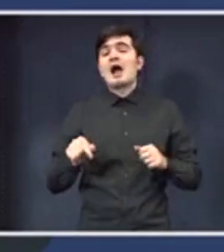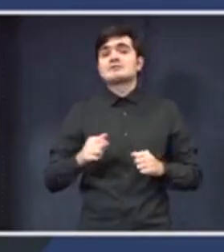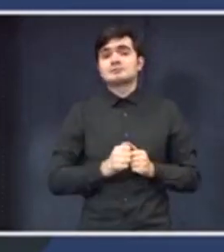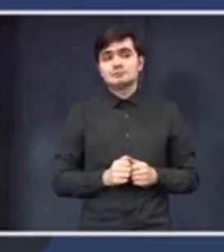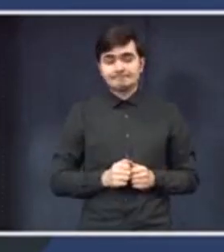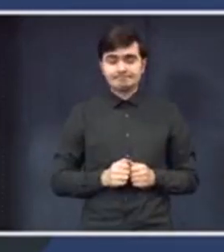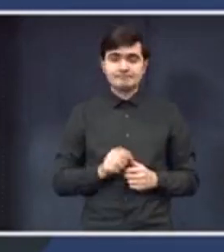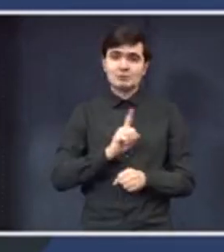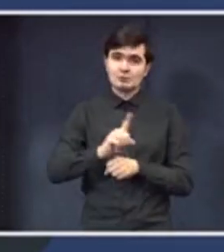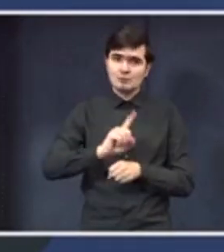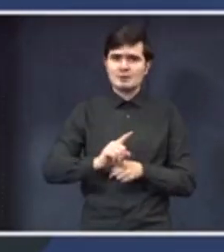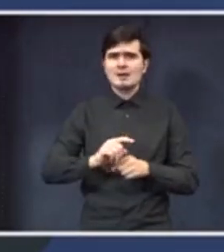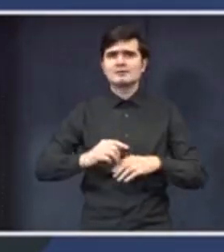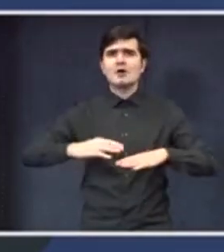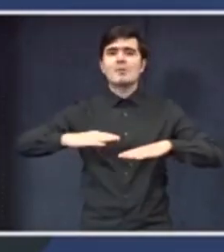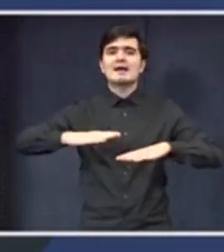lucrurile s-au stabilizat.